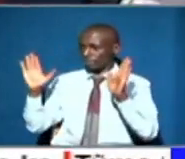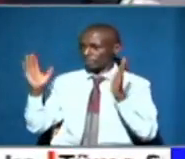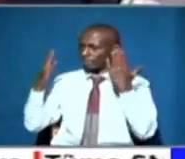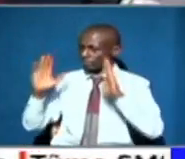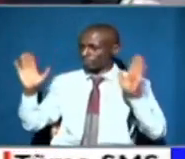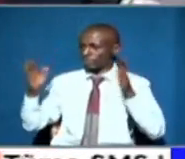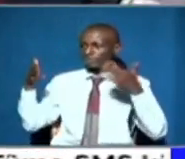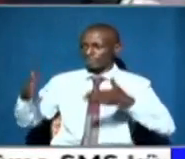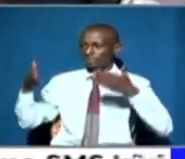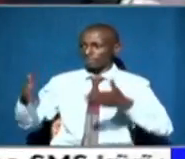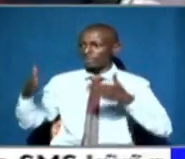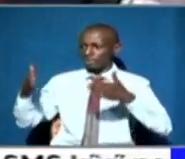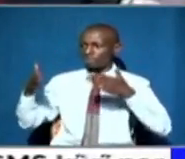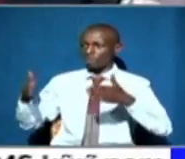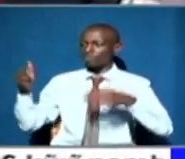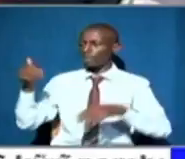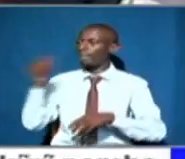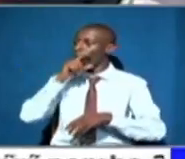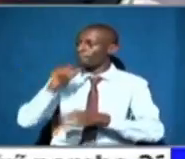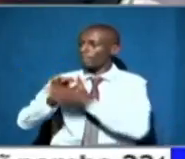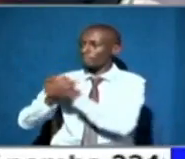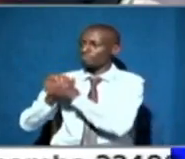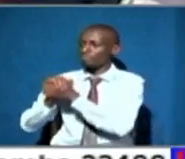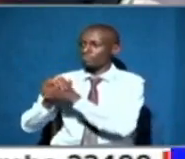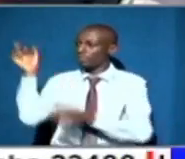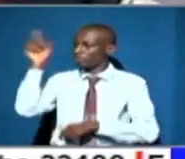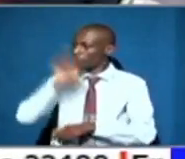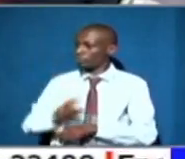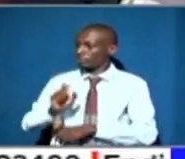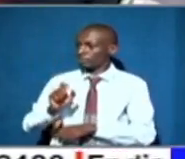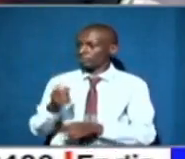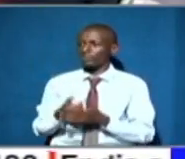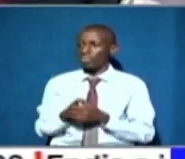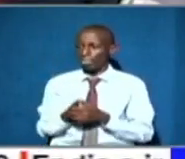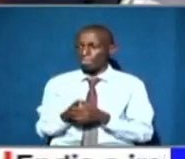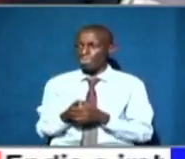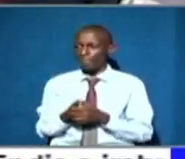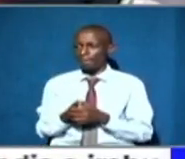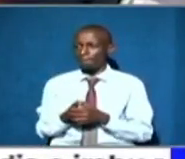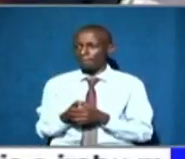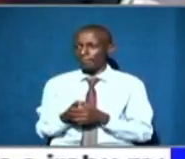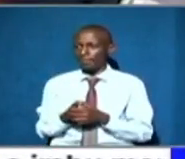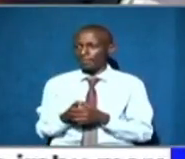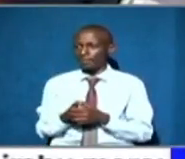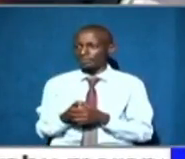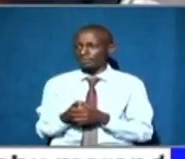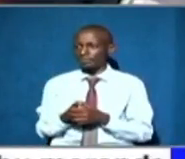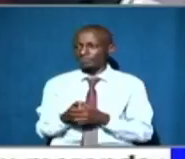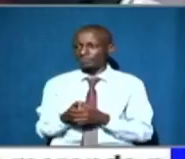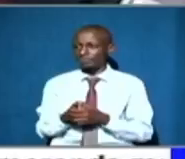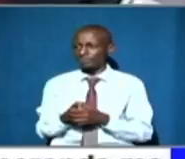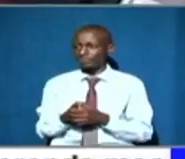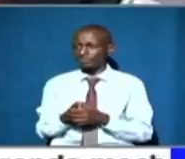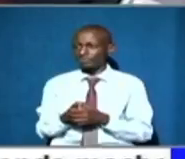tokinyiri hau Mwaka hithi umuno ni mudhuri weto Garo ya junior Alauka kolo umahaha Noki goswa gigena Nuri ya mwadi ya wega